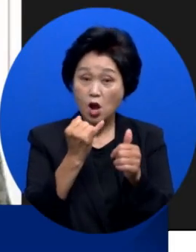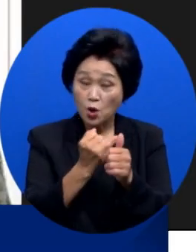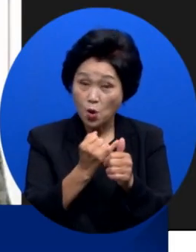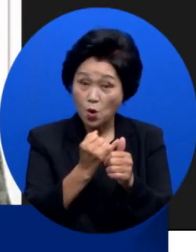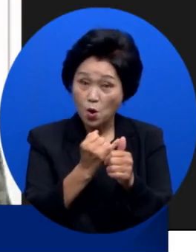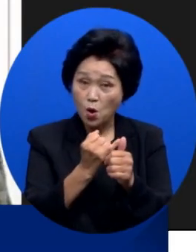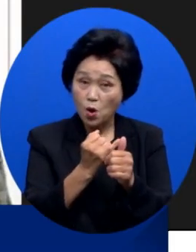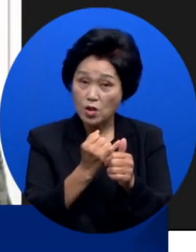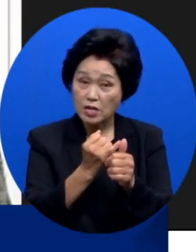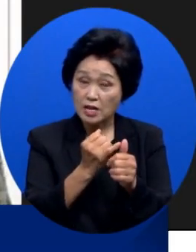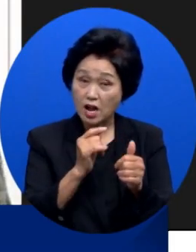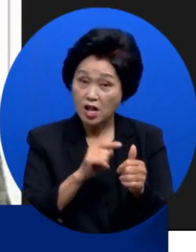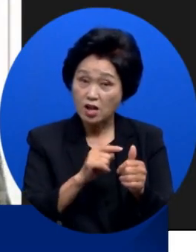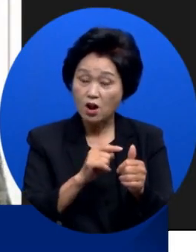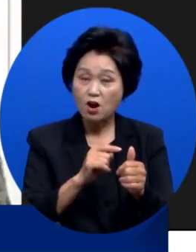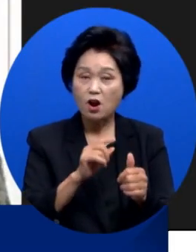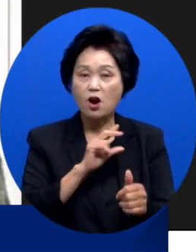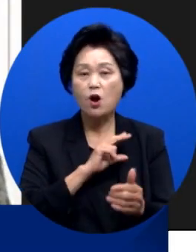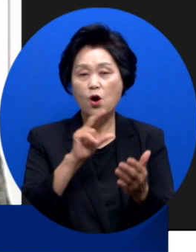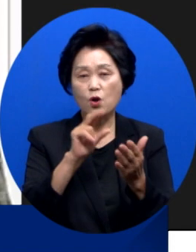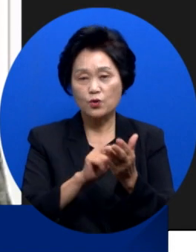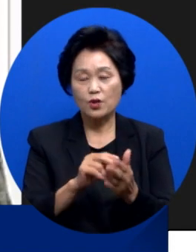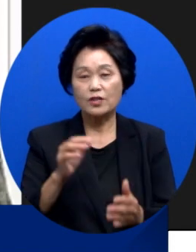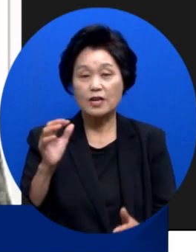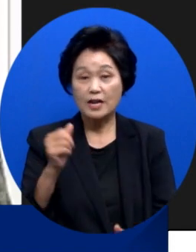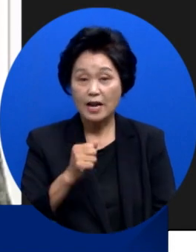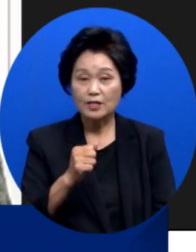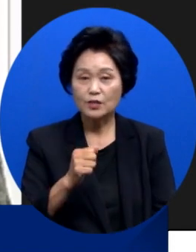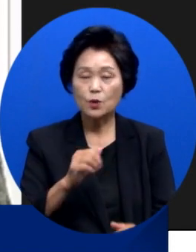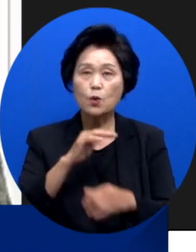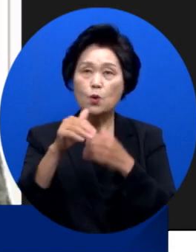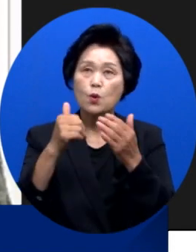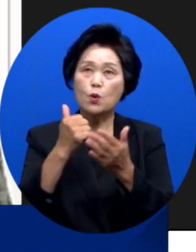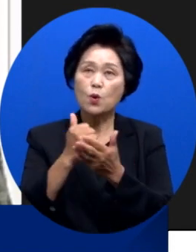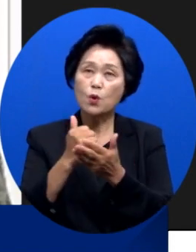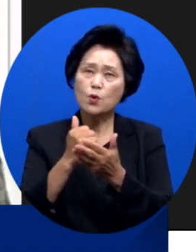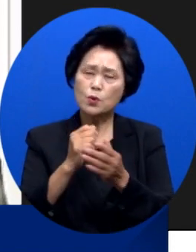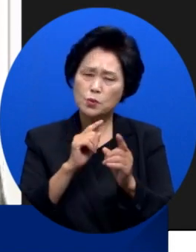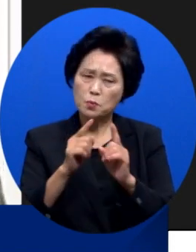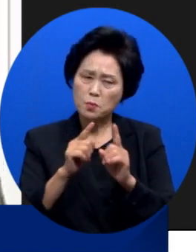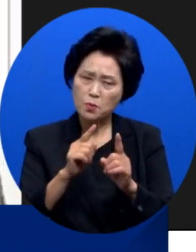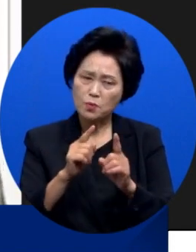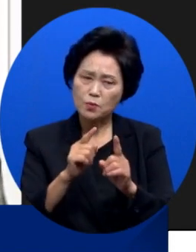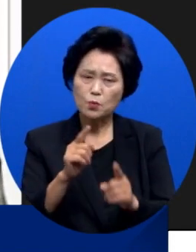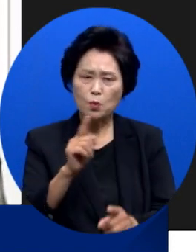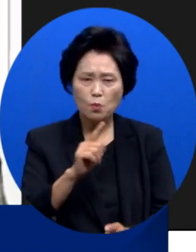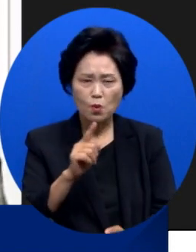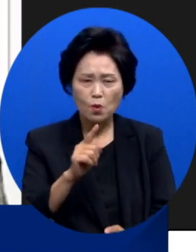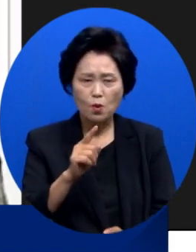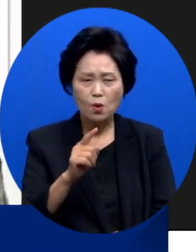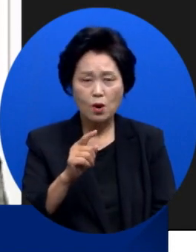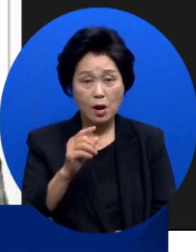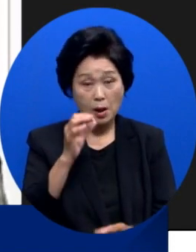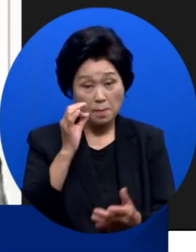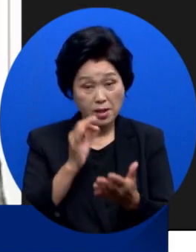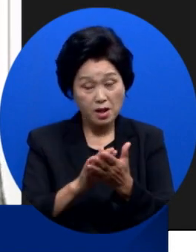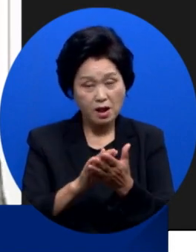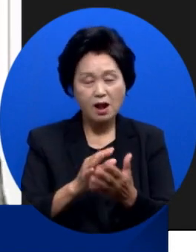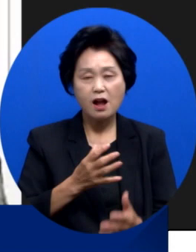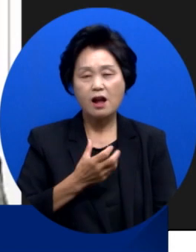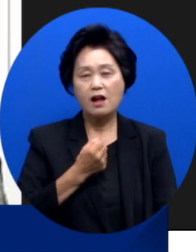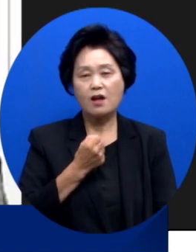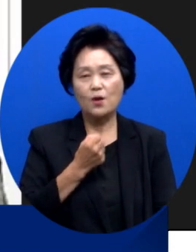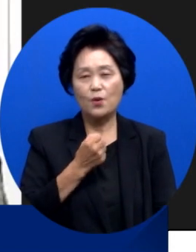가지고 정확한 성경에서 말하는 보 우리에 대해서 이렇게 아 이야기하는 것을 봤을 때 진짜 깜짝